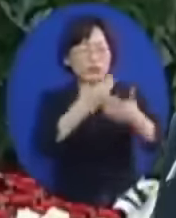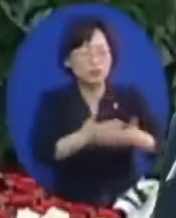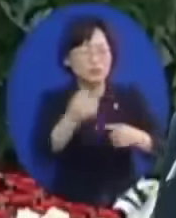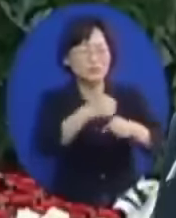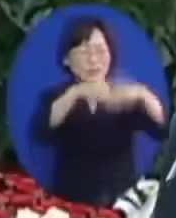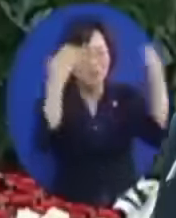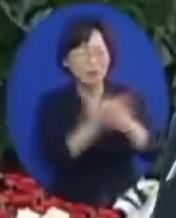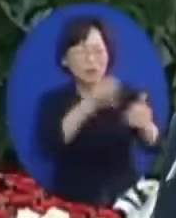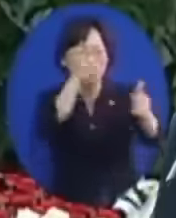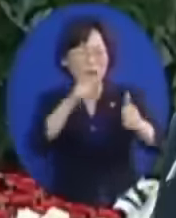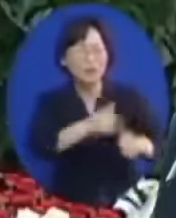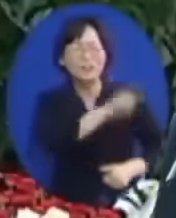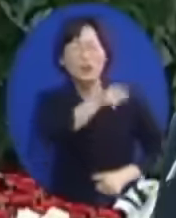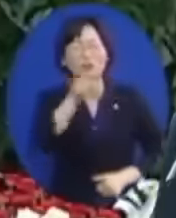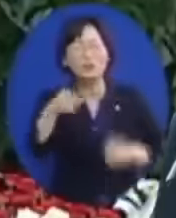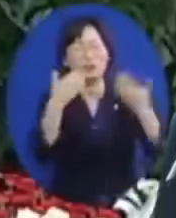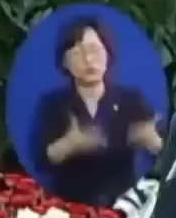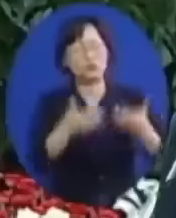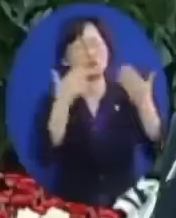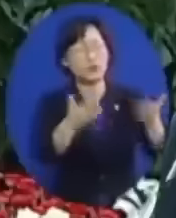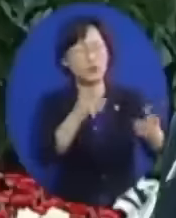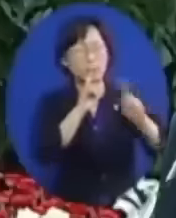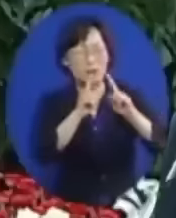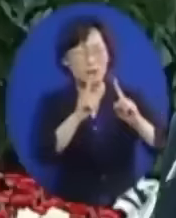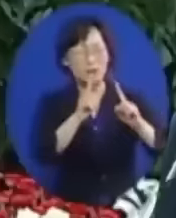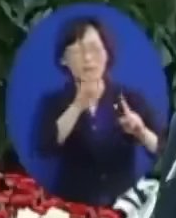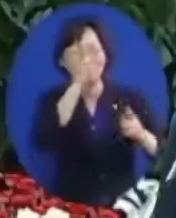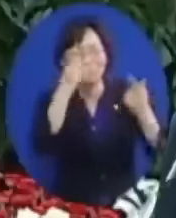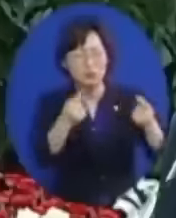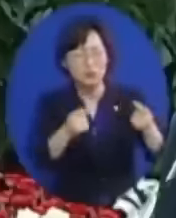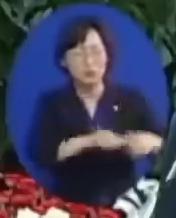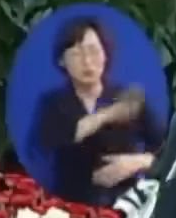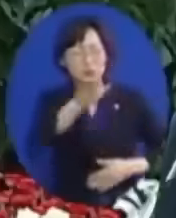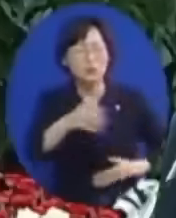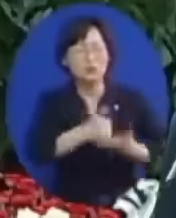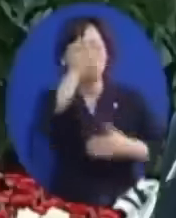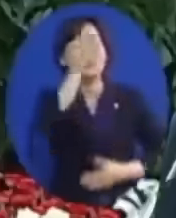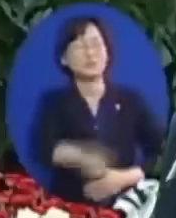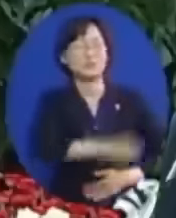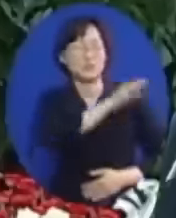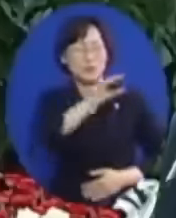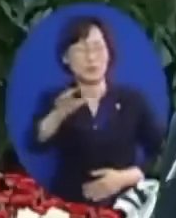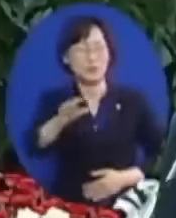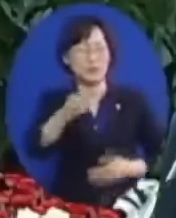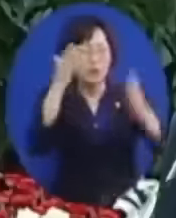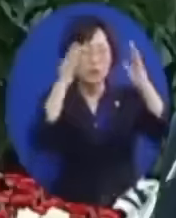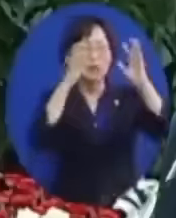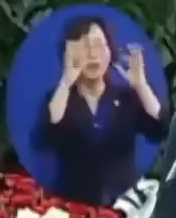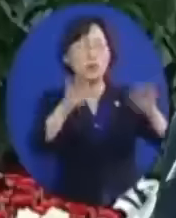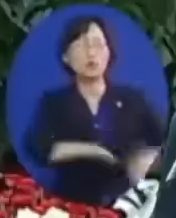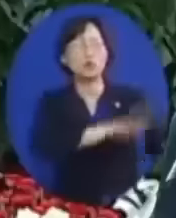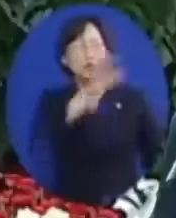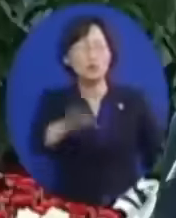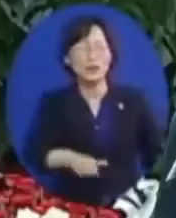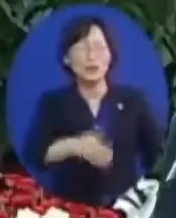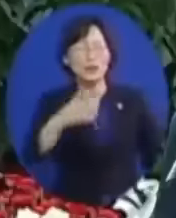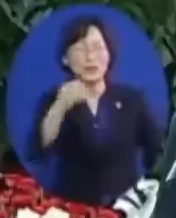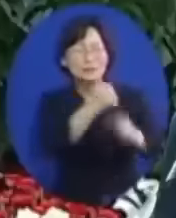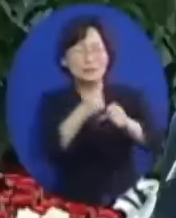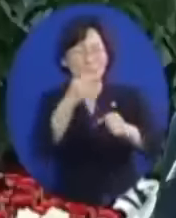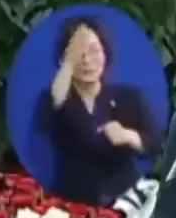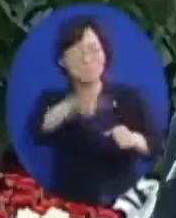다 내게로 오라 내가 너희를 쉬게 하겠다고 말씀하셨는데 우리가 주님 십자가를 바라보고 우리의 짐을 십자가에